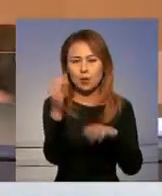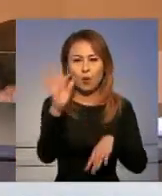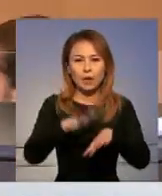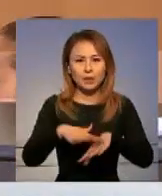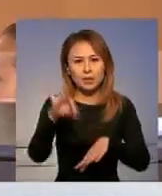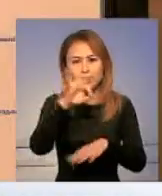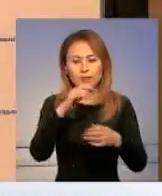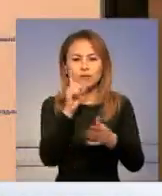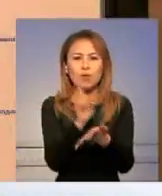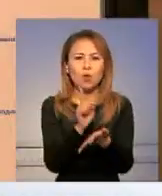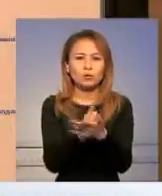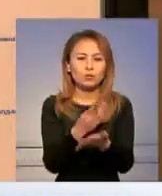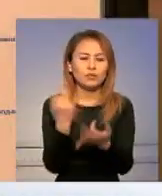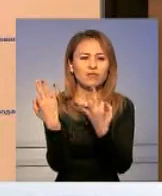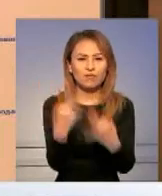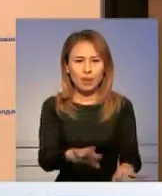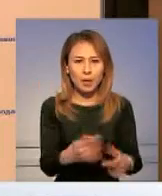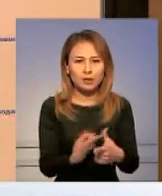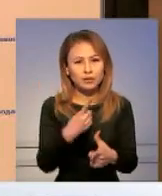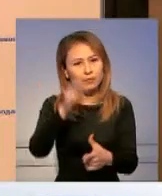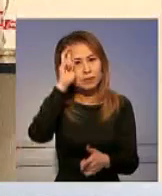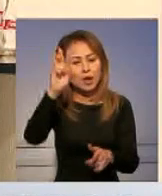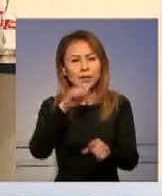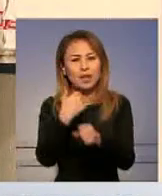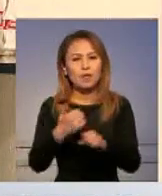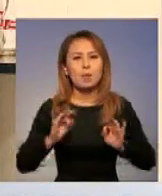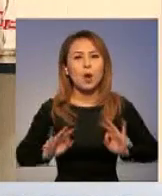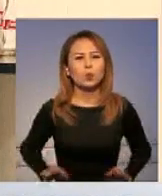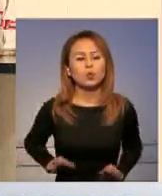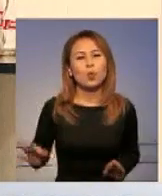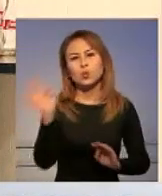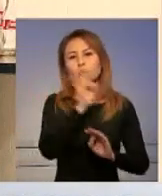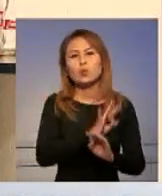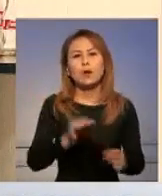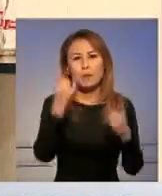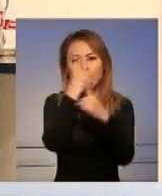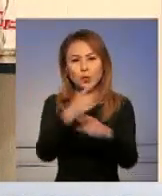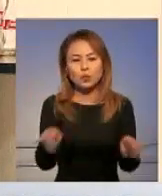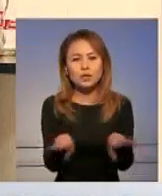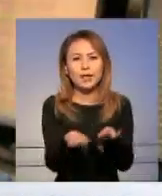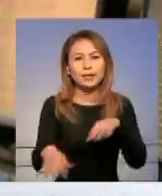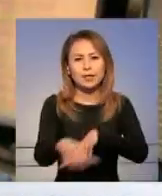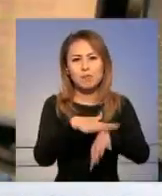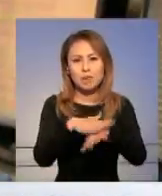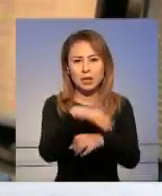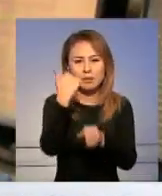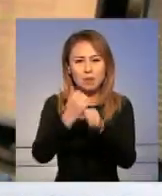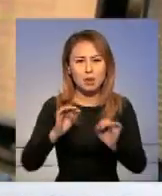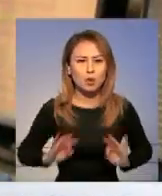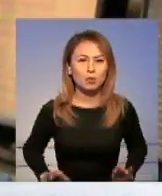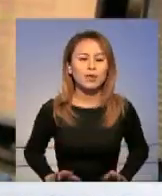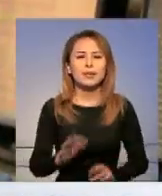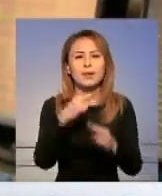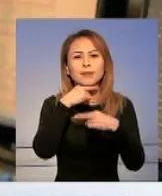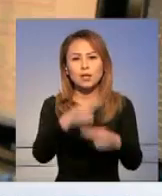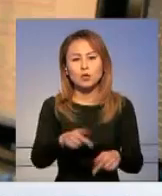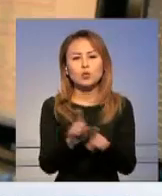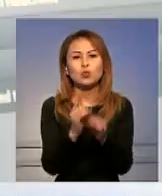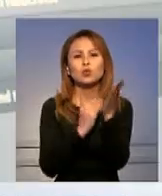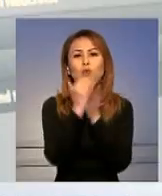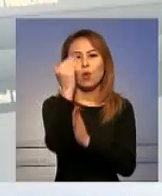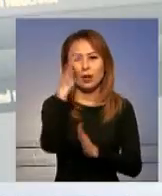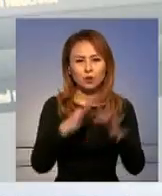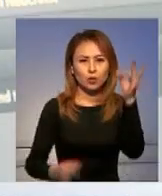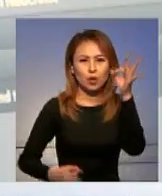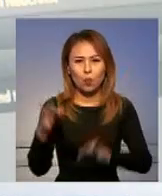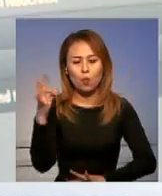теңге көлеміндегі салықтан босатқан. Бұл ақпаратты бас прокуратураның ресми өкілі мәлімдеді. Осы орайда еліміздің бас прокуроры наразылық